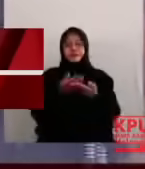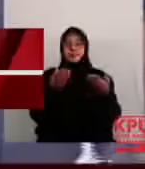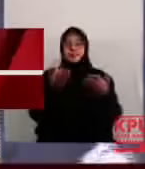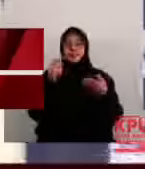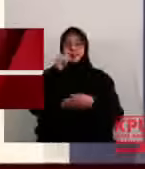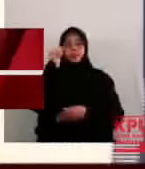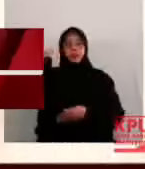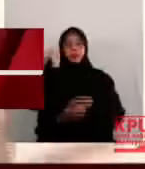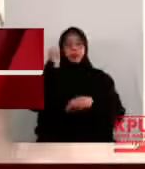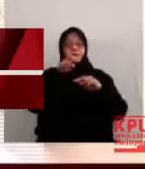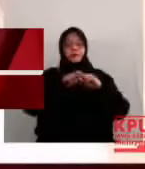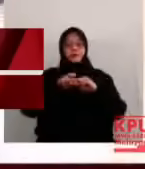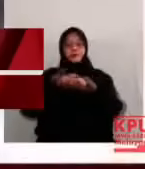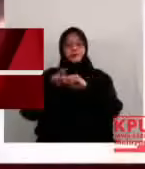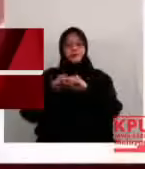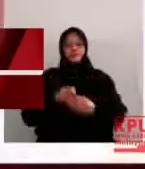tahapan